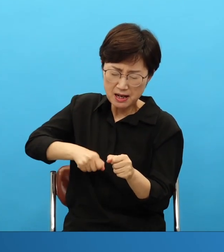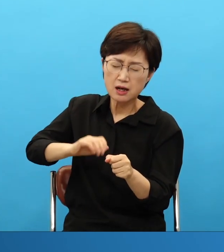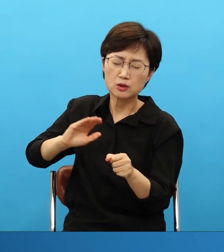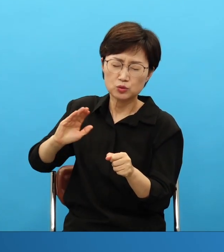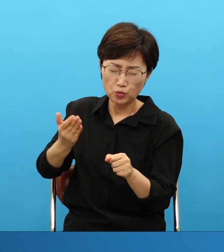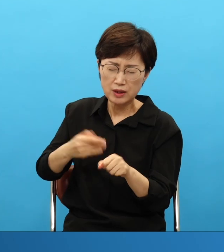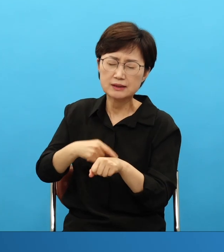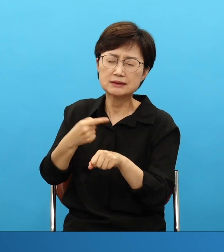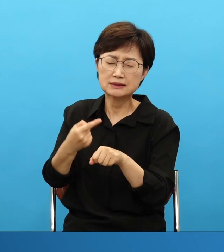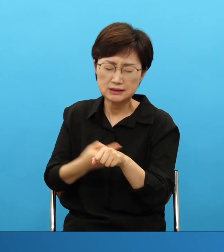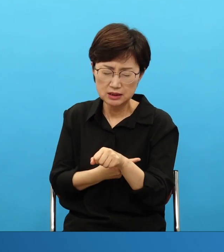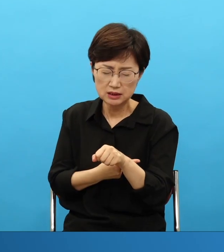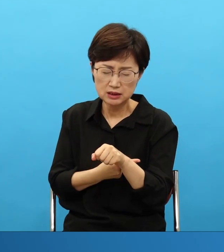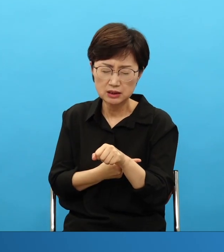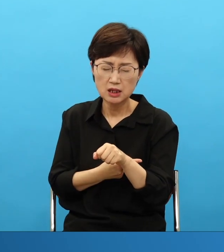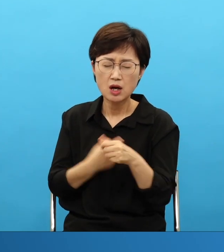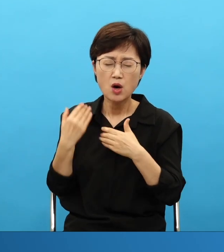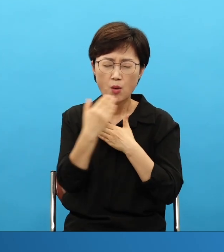치유되게